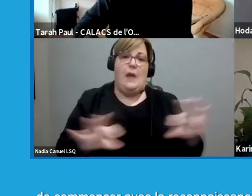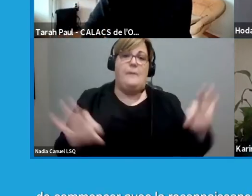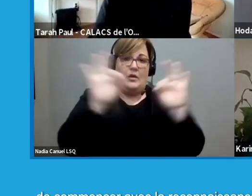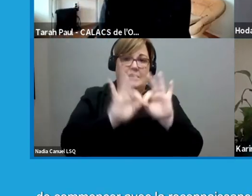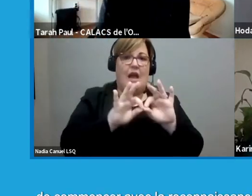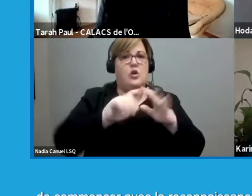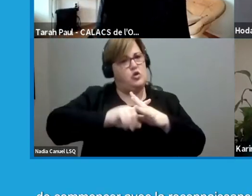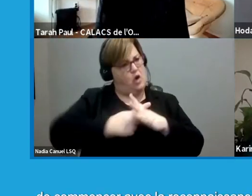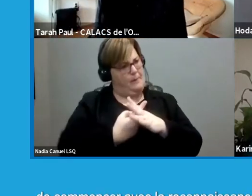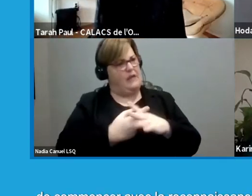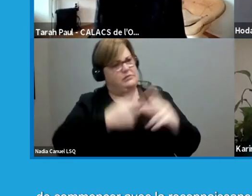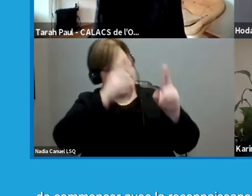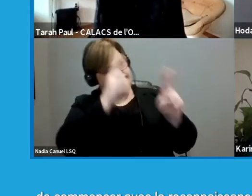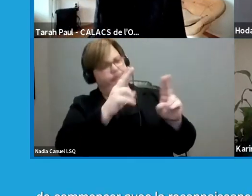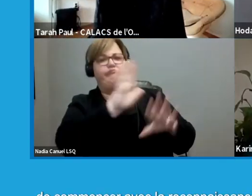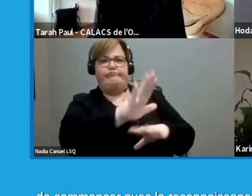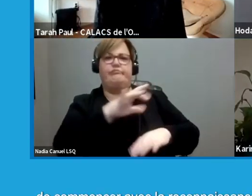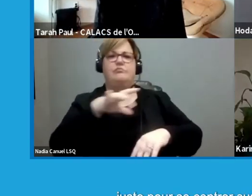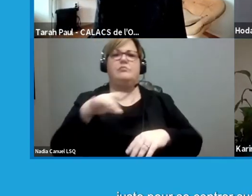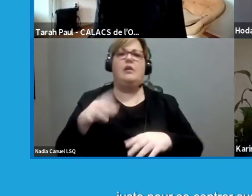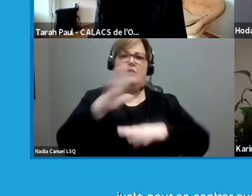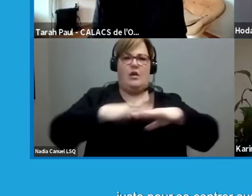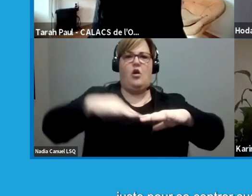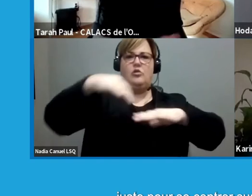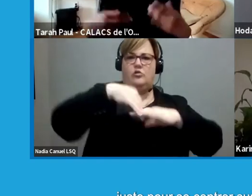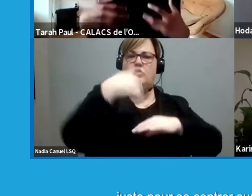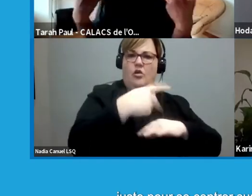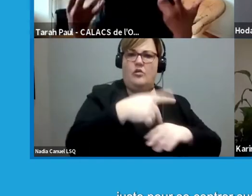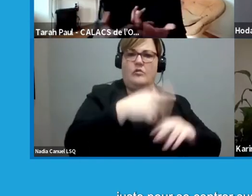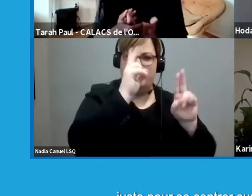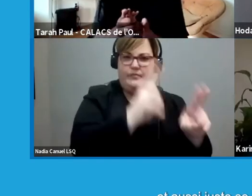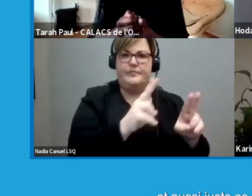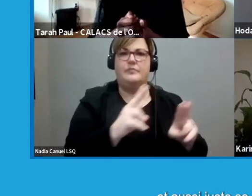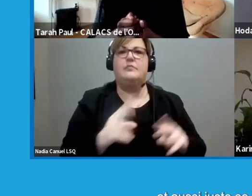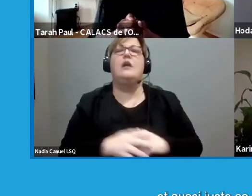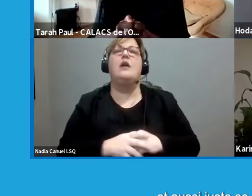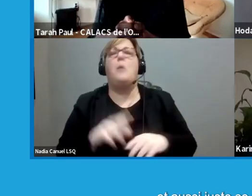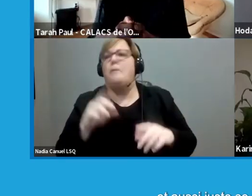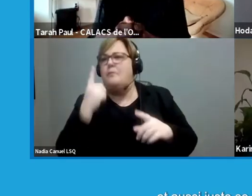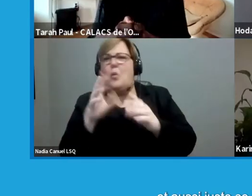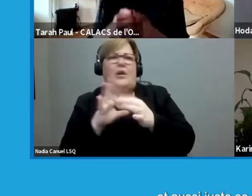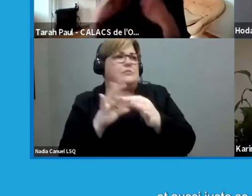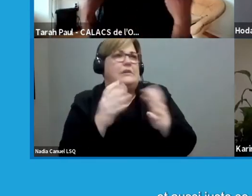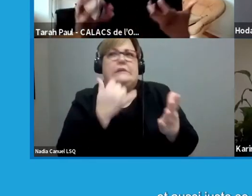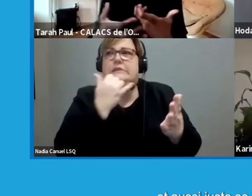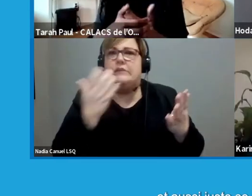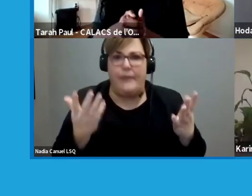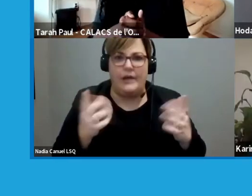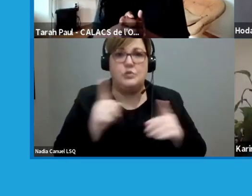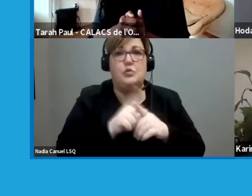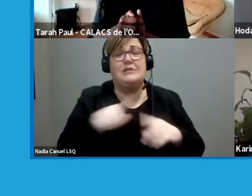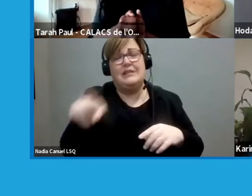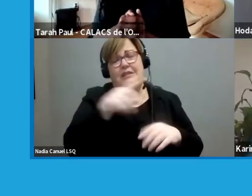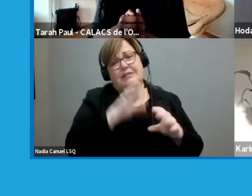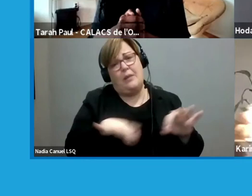de commencer avec la reconnaissance territoriale pour chaque webinaire, juste pour se centrer sur ce qui se passe et aussi juste se rappeler